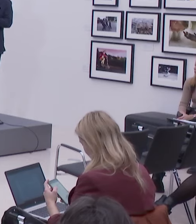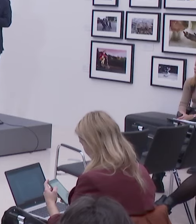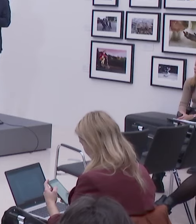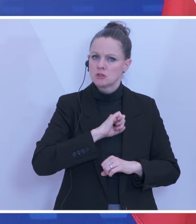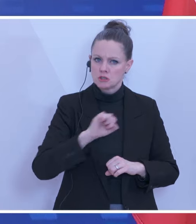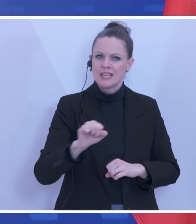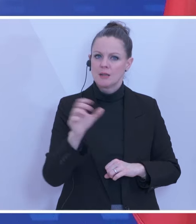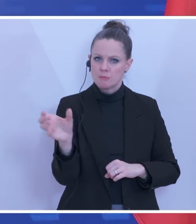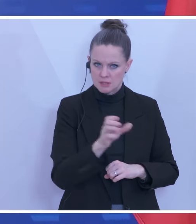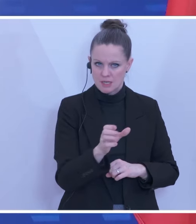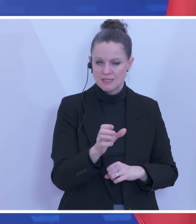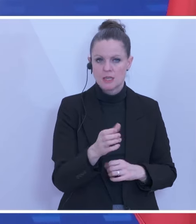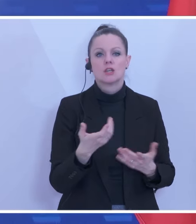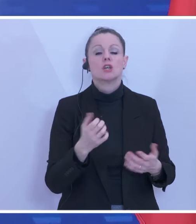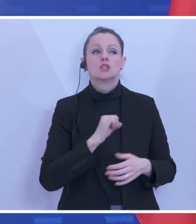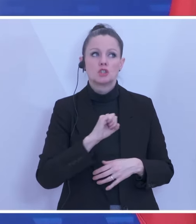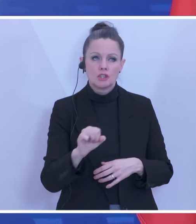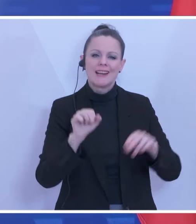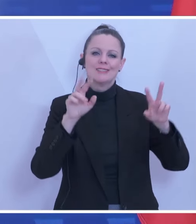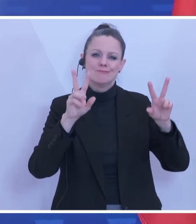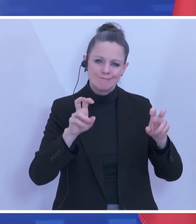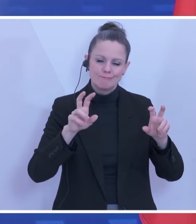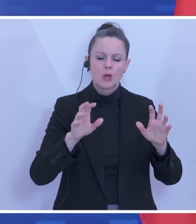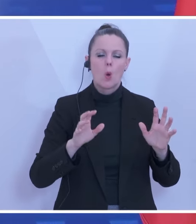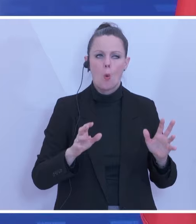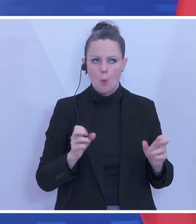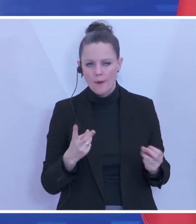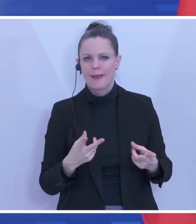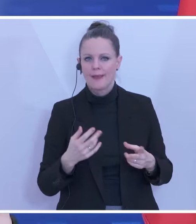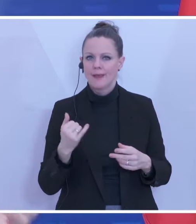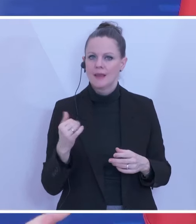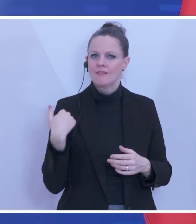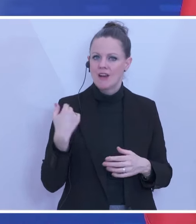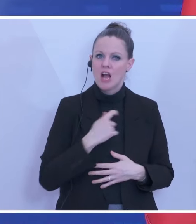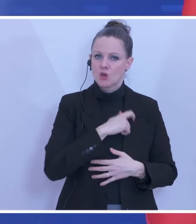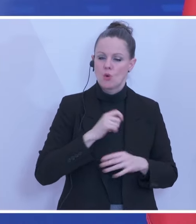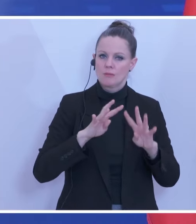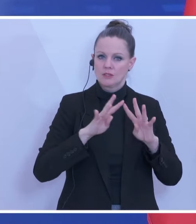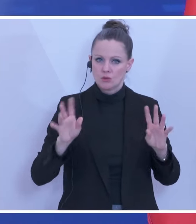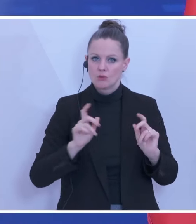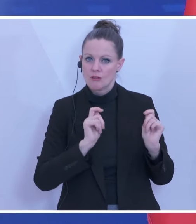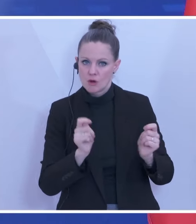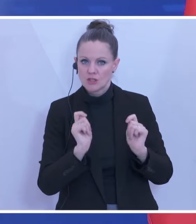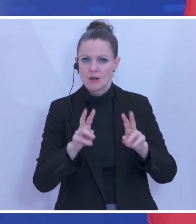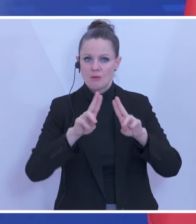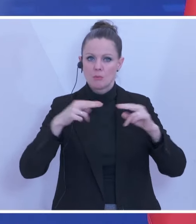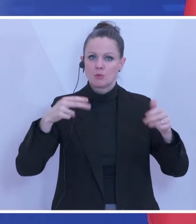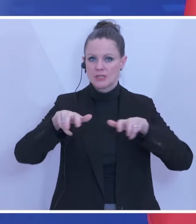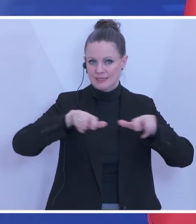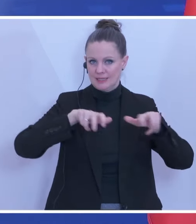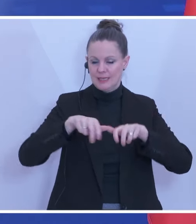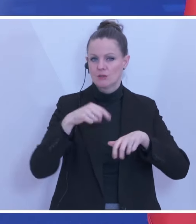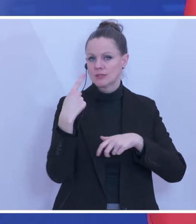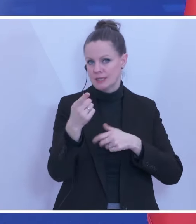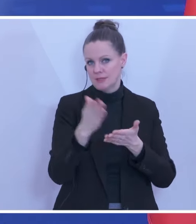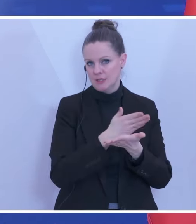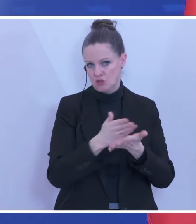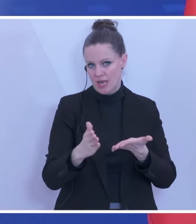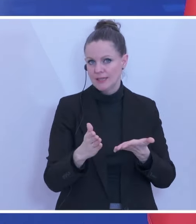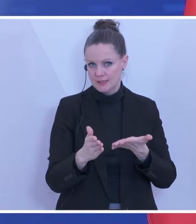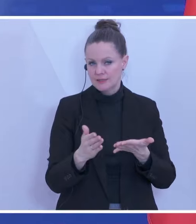besetzt. Jetzt ist natürlich die Frage von schnell relativ. Es gab eine Kommission, es gab einen Vorschlag, aber die Bundesregierung entscheidet sozusagen